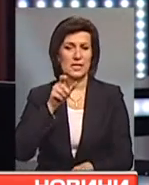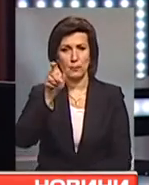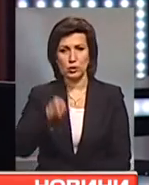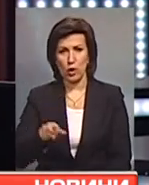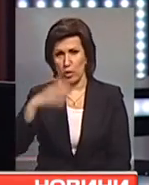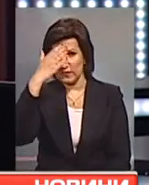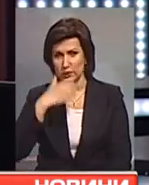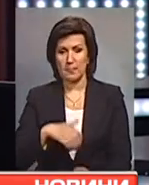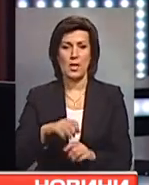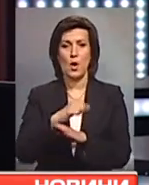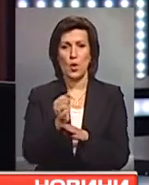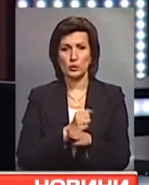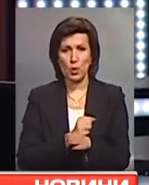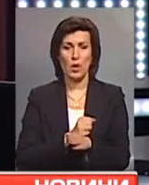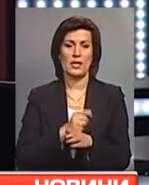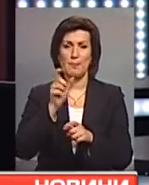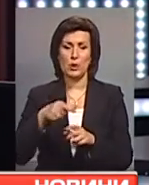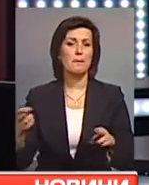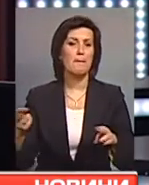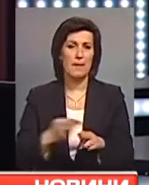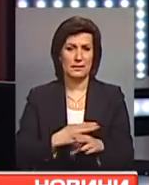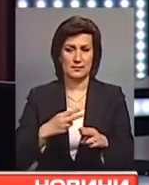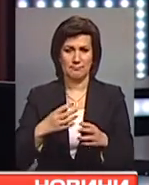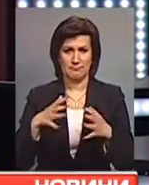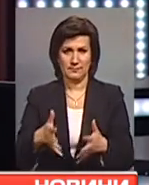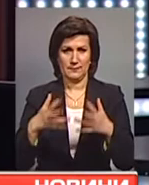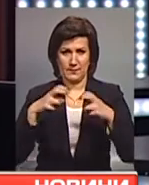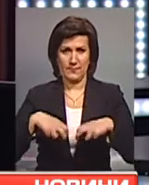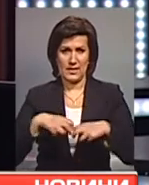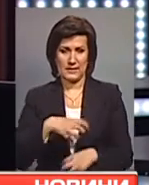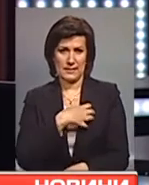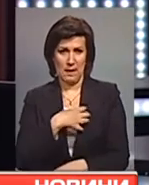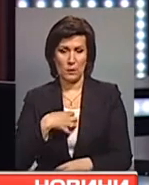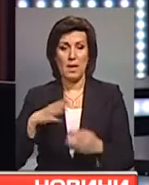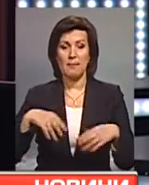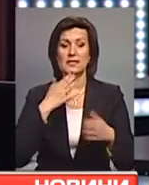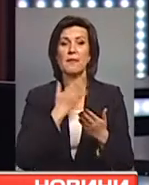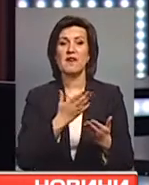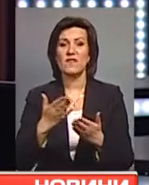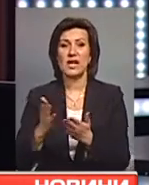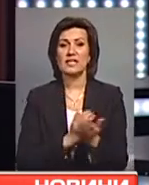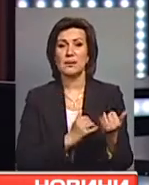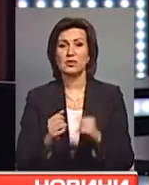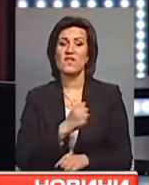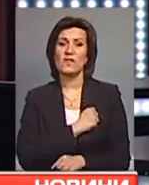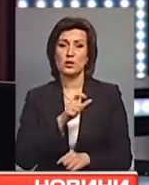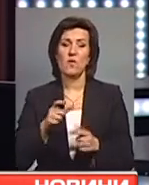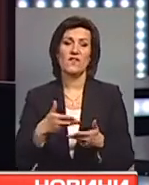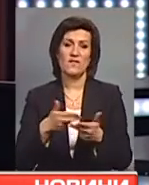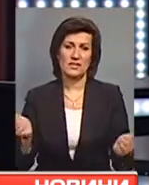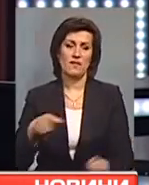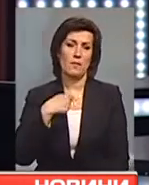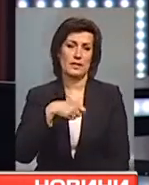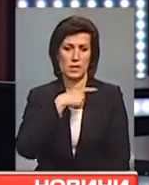озброєними людьми без розпізнавальних знаків те що проведення так званого референдума забезпечили російські військові згодом визнав і